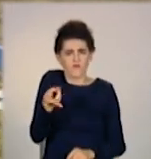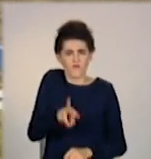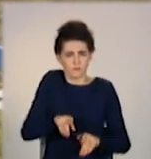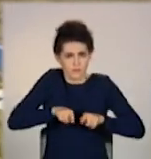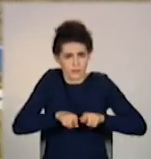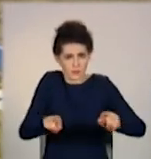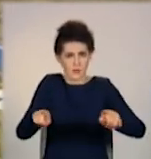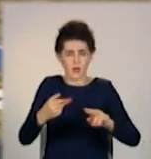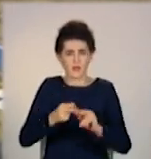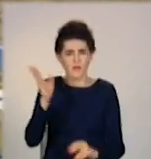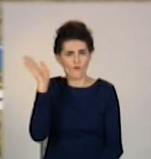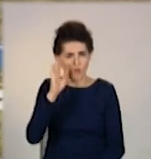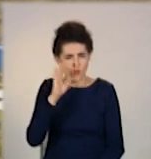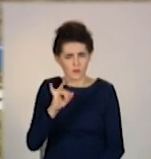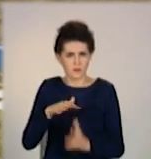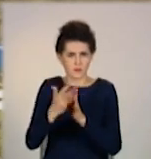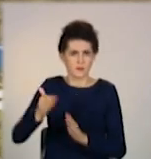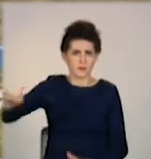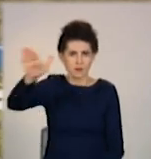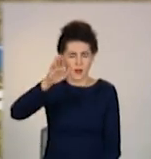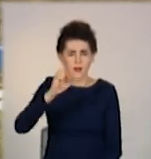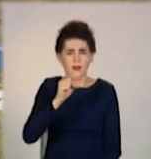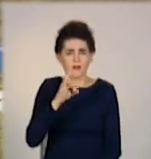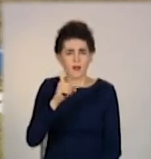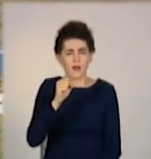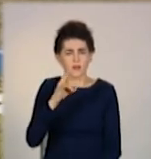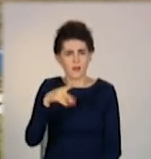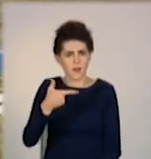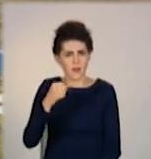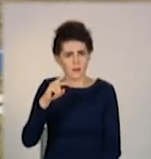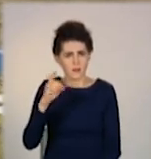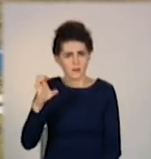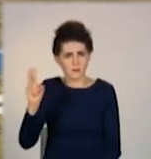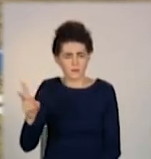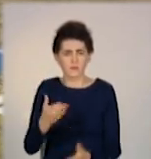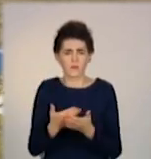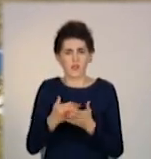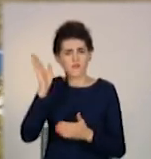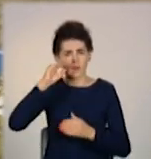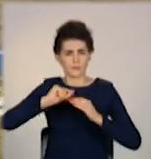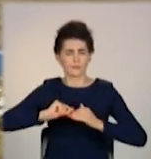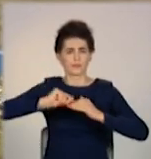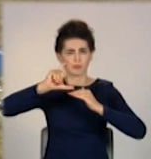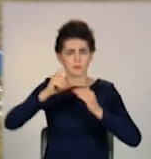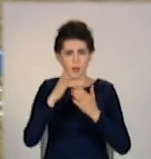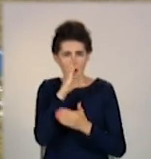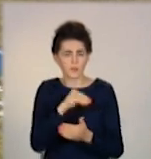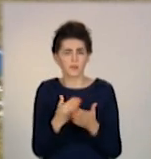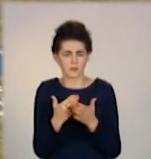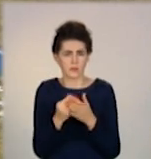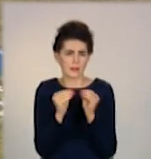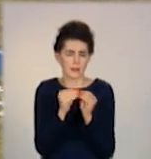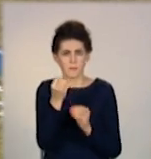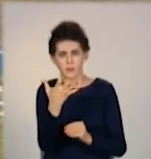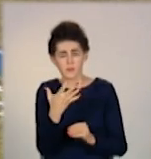от Водяного и от Архангельского, это 10 прудов, может объем воды прибавить 10-15 миллионов